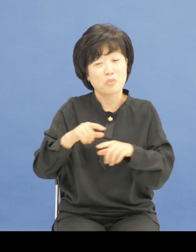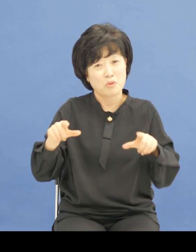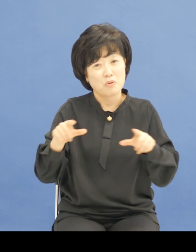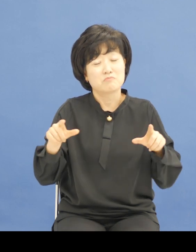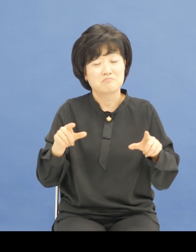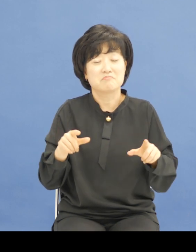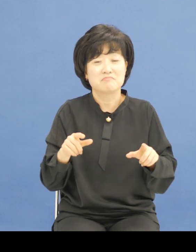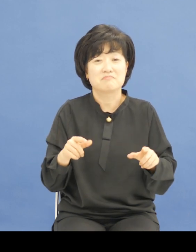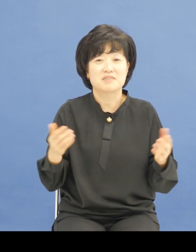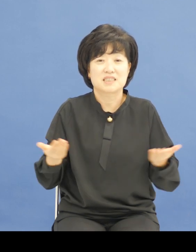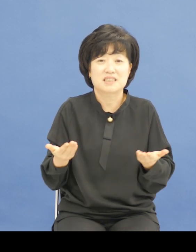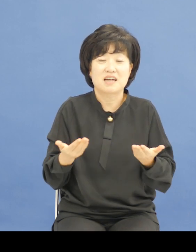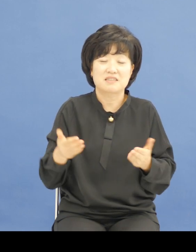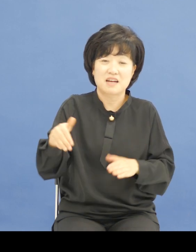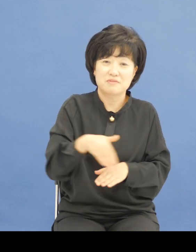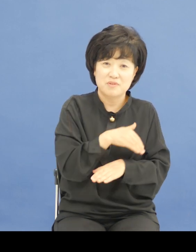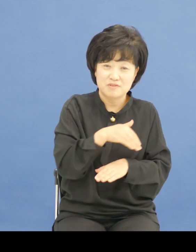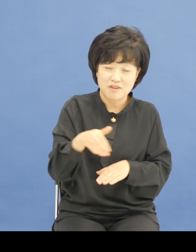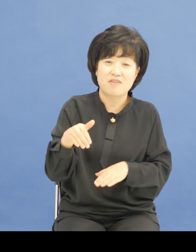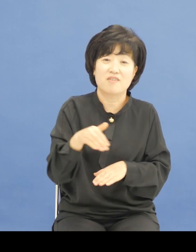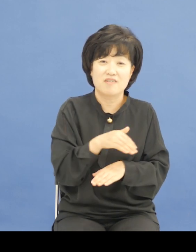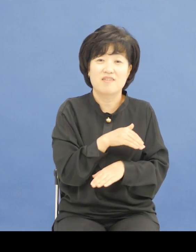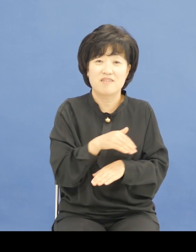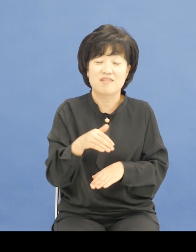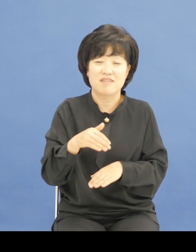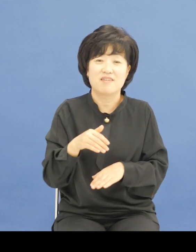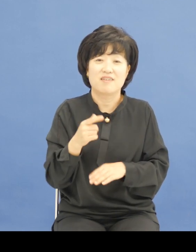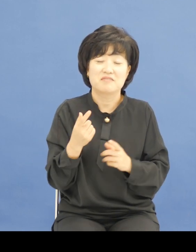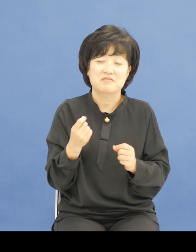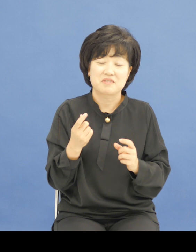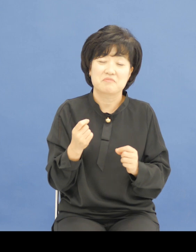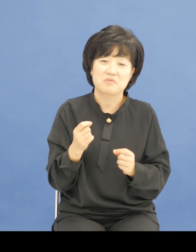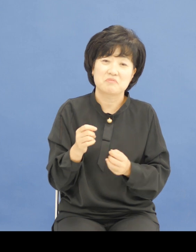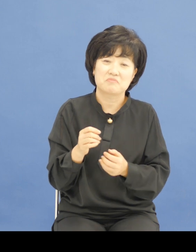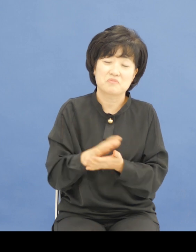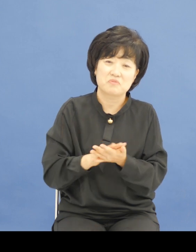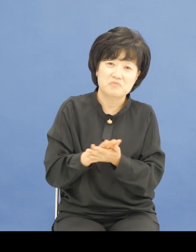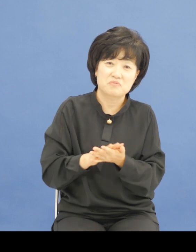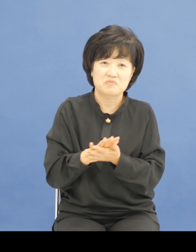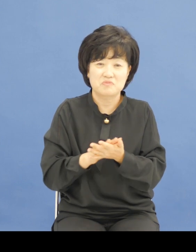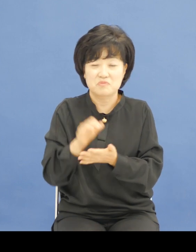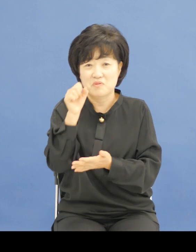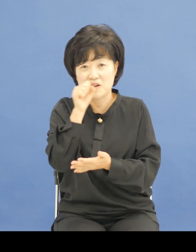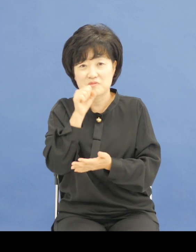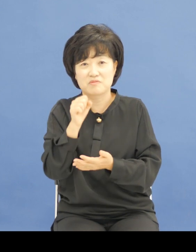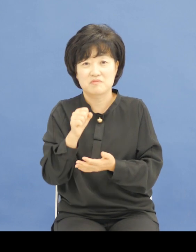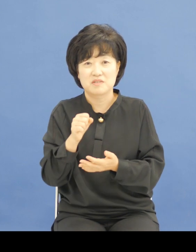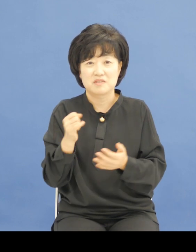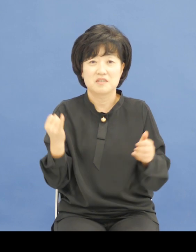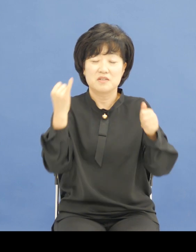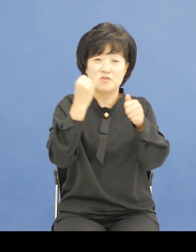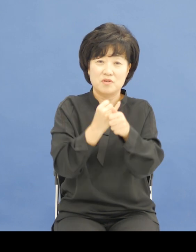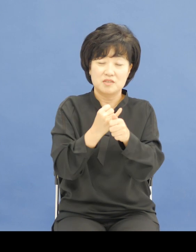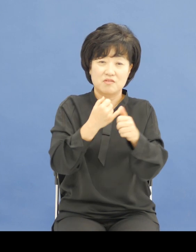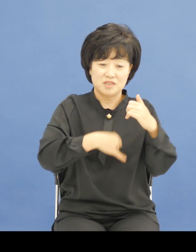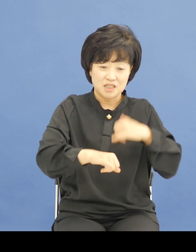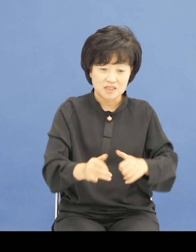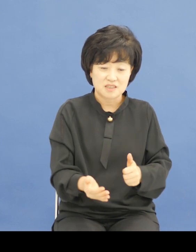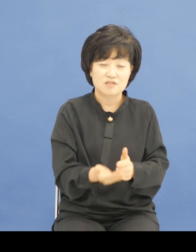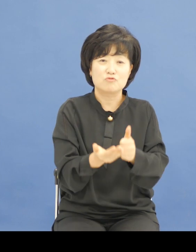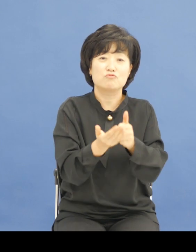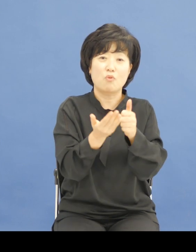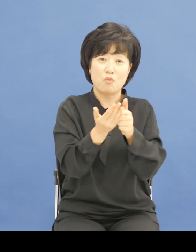보통 평범한 그런 직장인이었었고 뭐 결혼해서 자식들 키우고 그리고